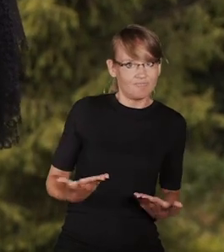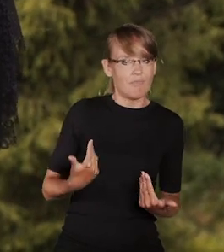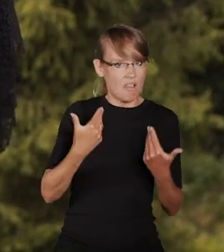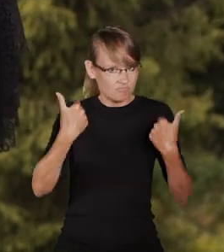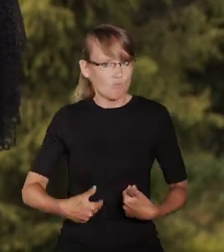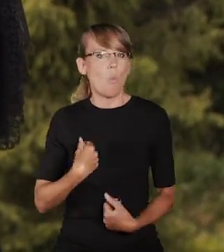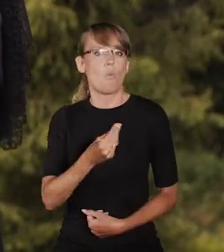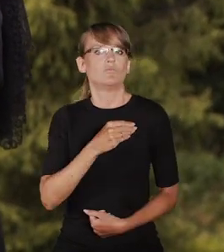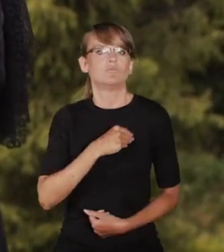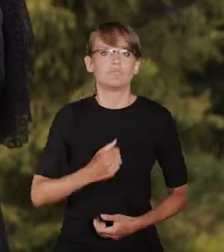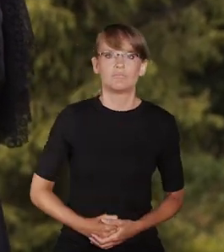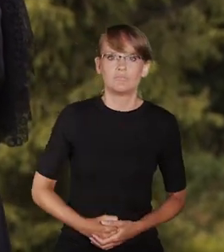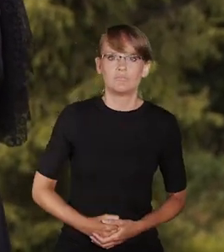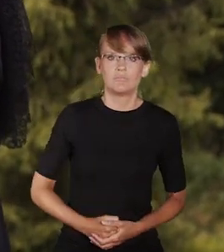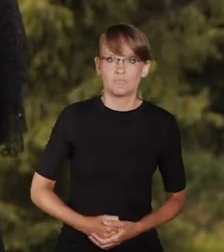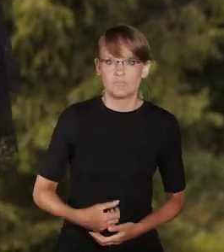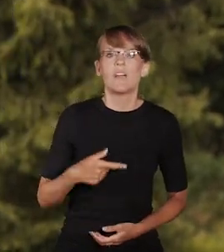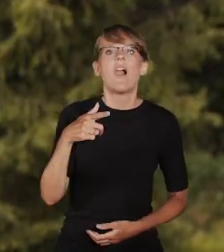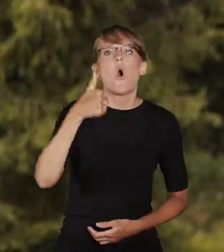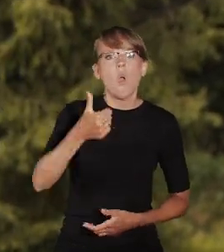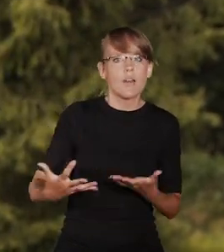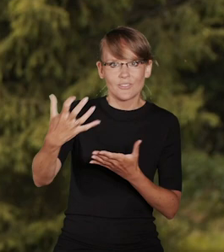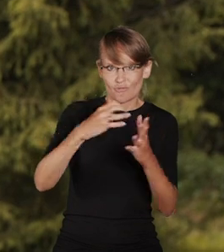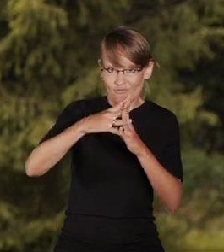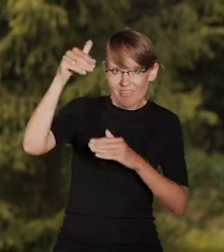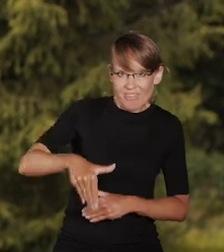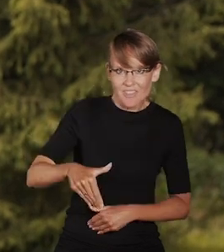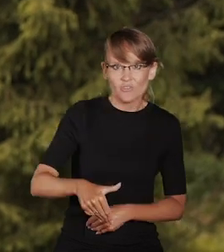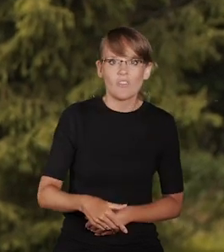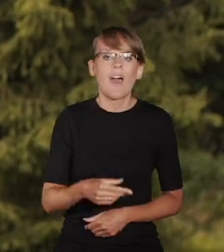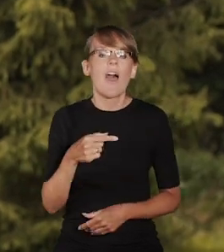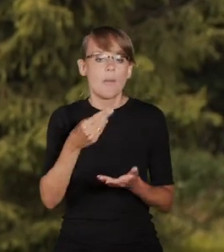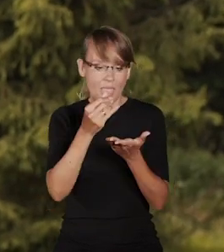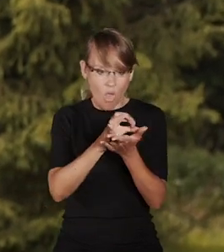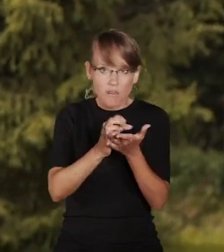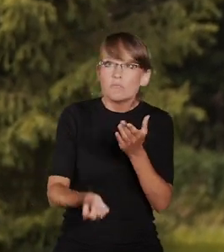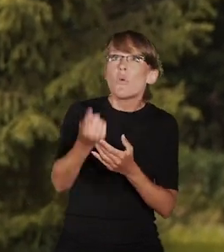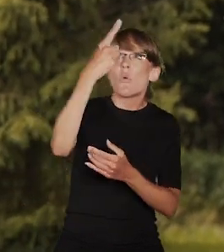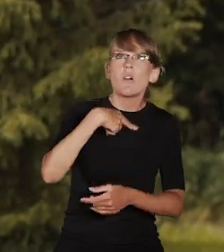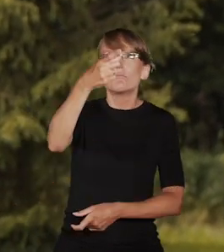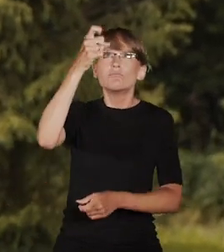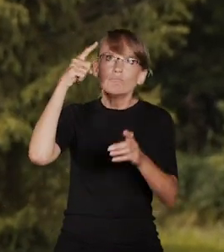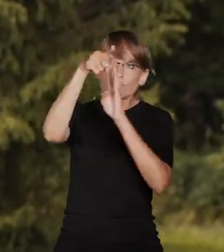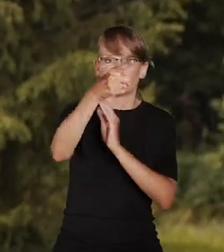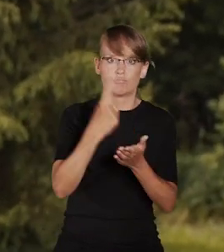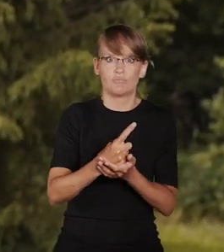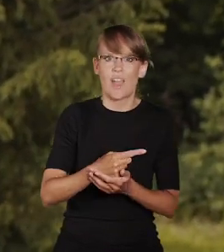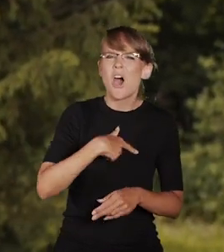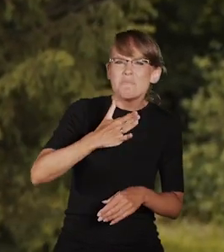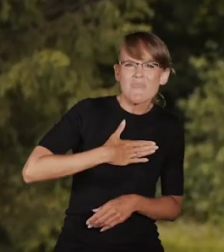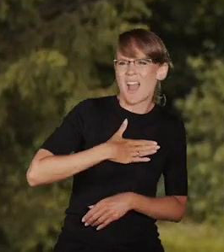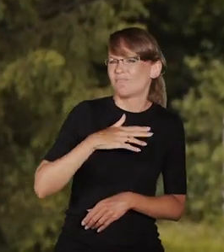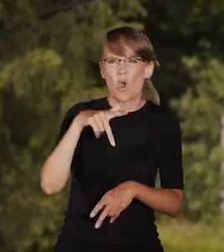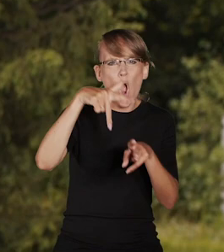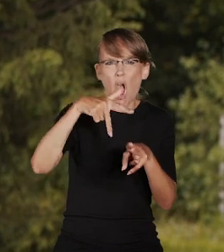Czy zechce pani zostać moją żoną? Na pojedynek! Na plac! Oszalałem. Nic